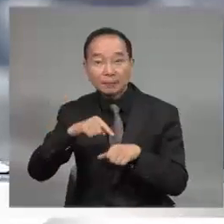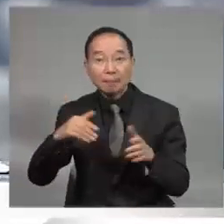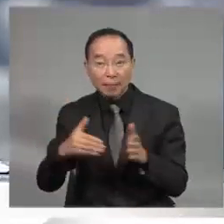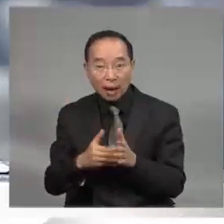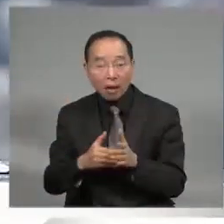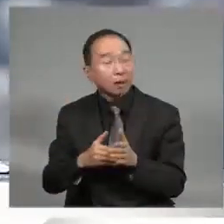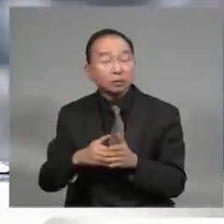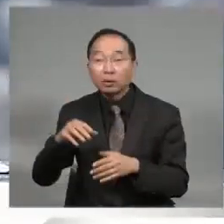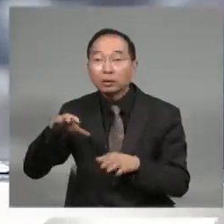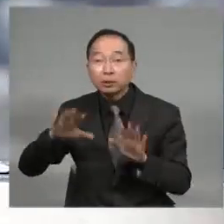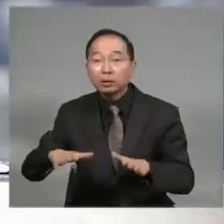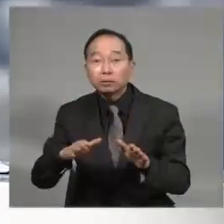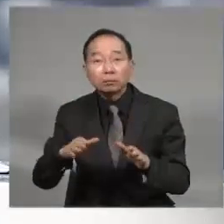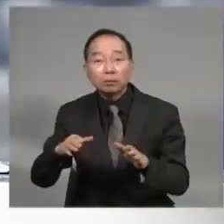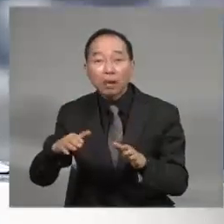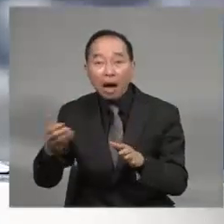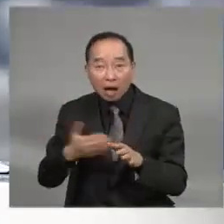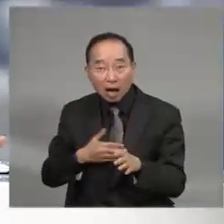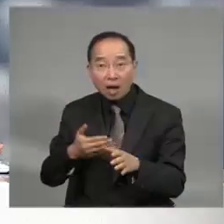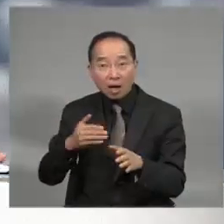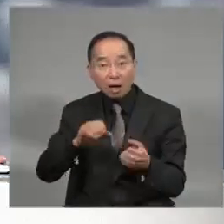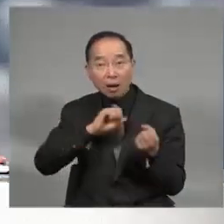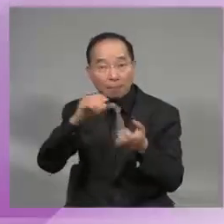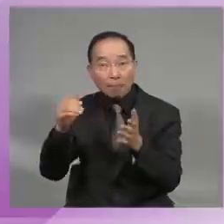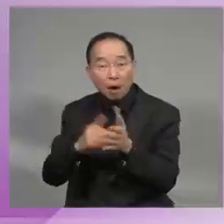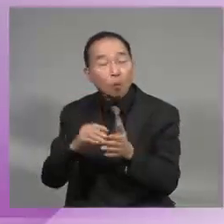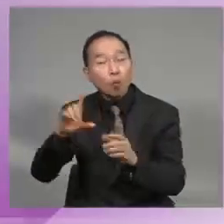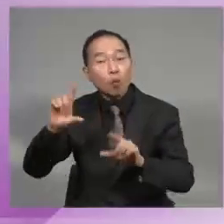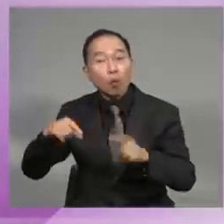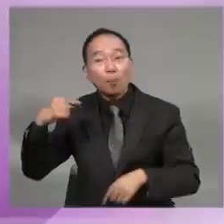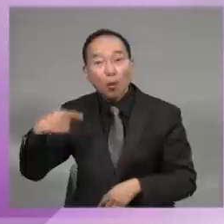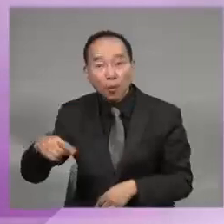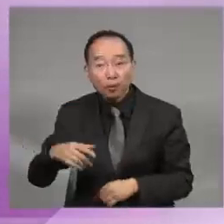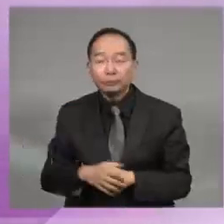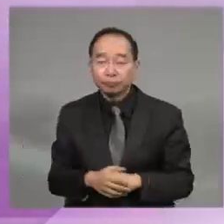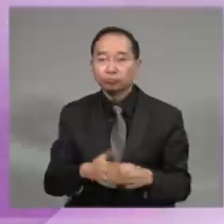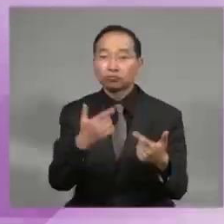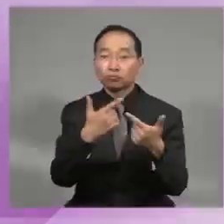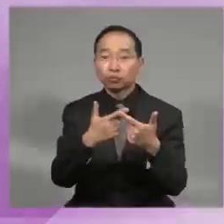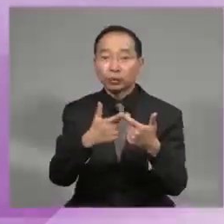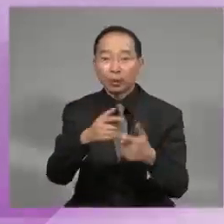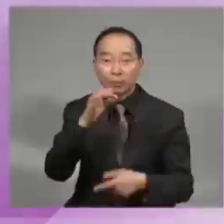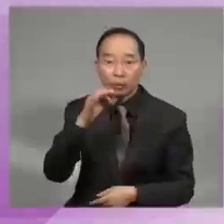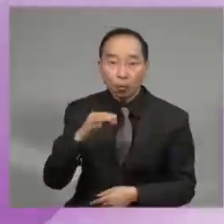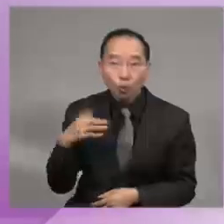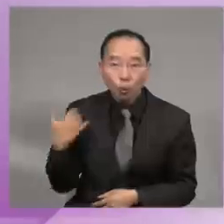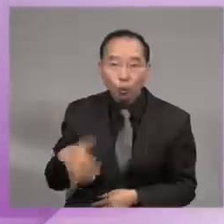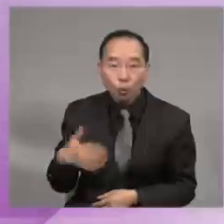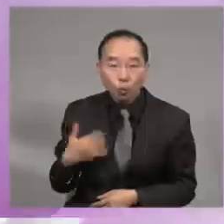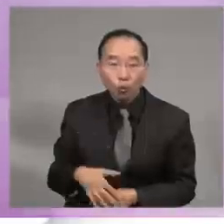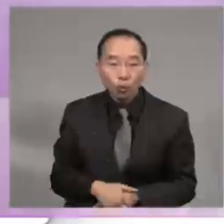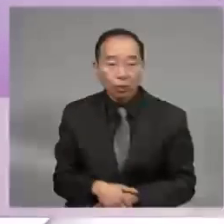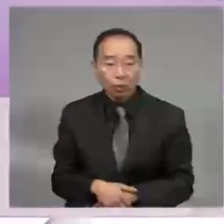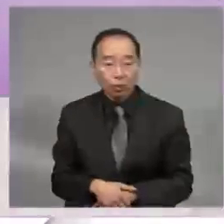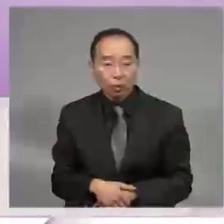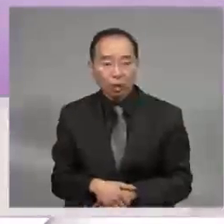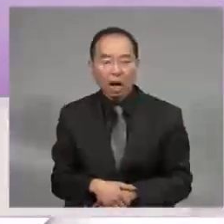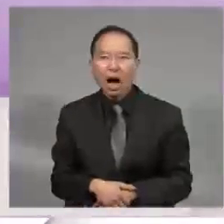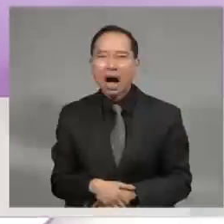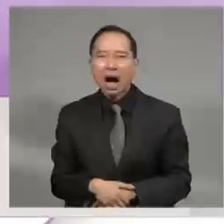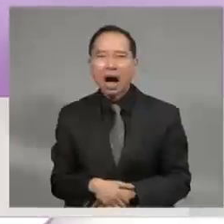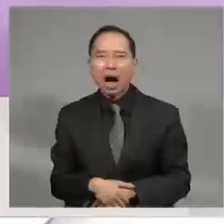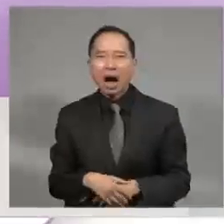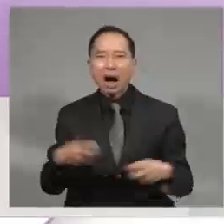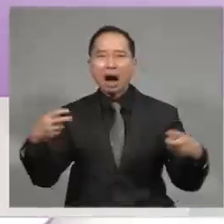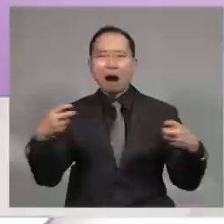있는지 저희가 연결해 보도록 하겠습니다. 네. 자, 부산으로 한번 가볼까요? 예, 오우! 자, 확실히 이동 차량들이